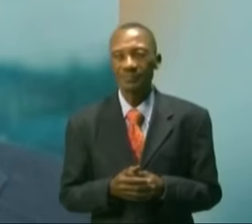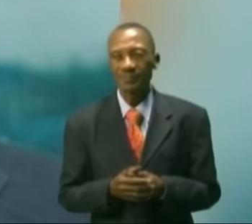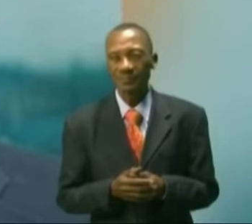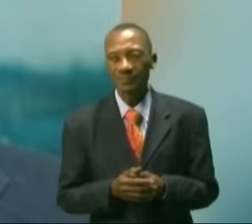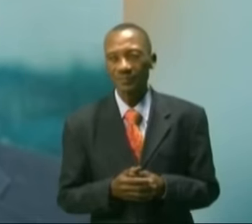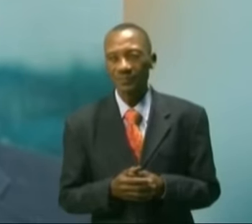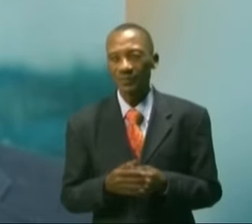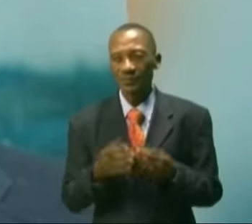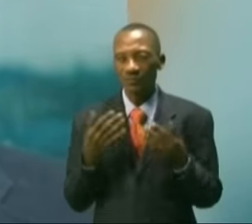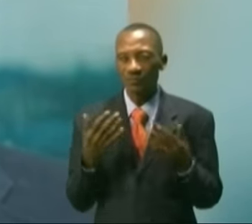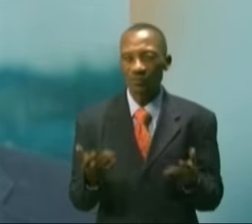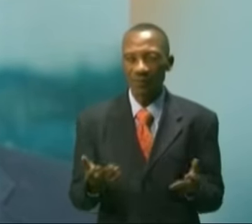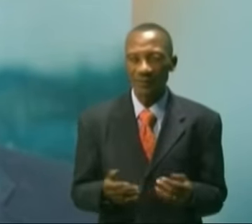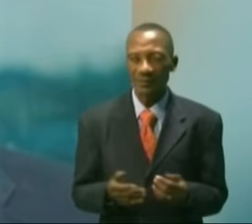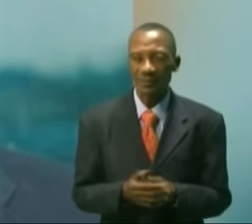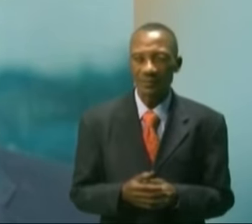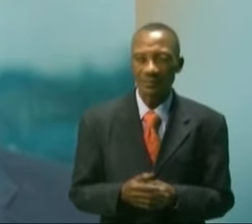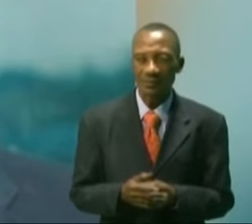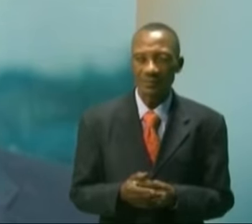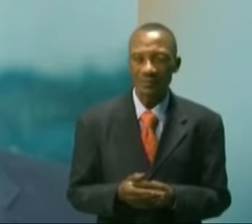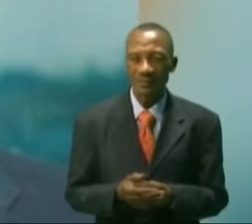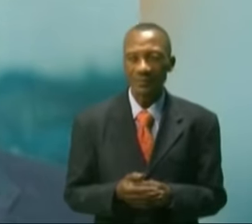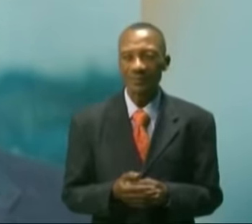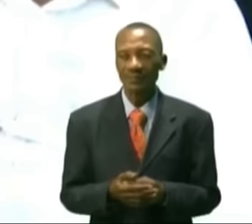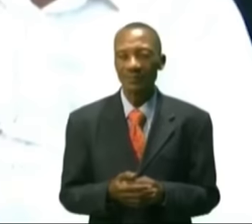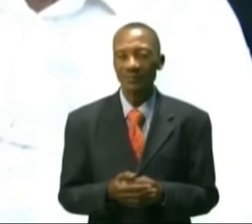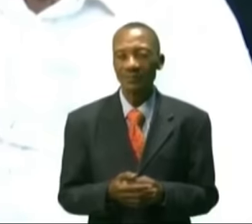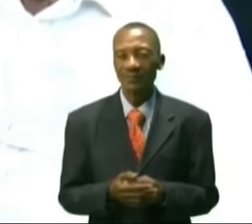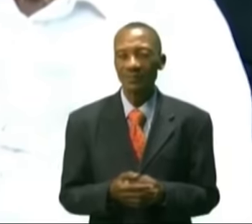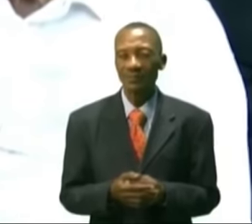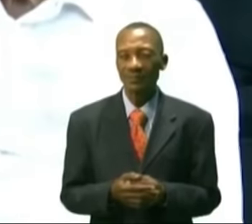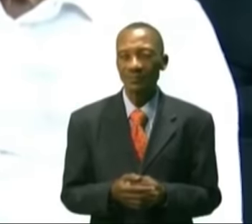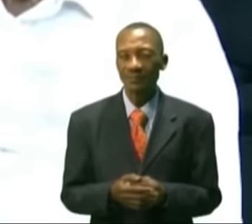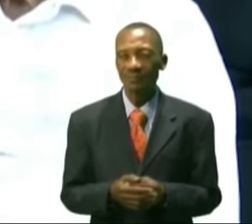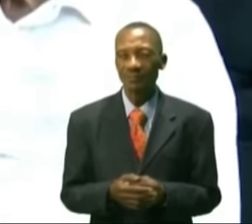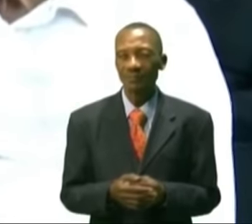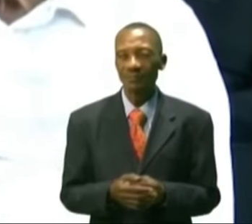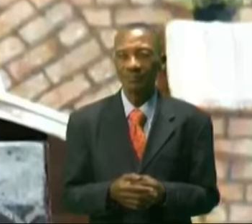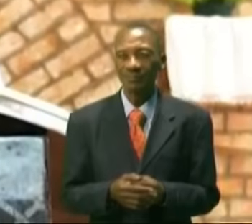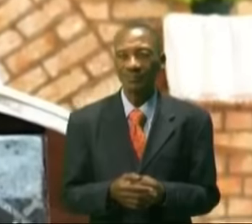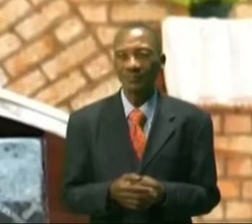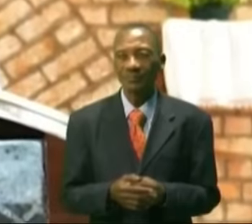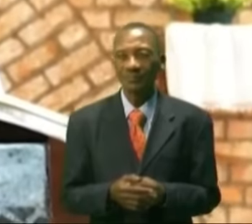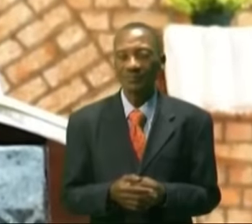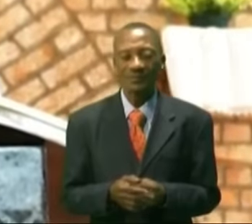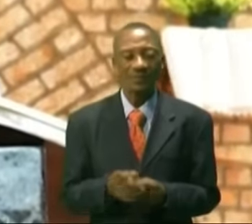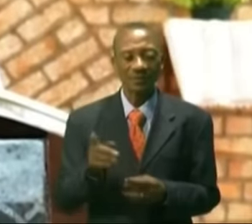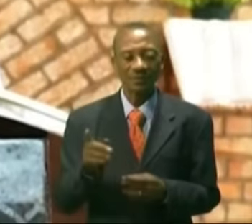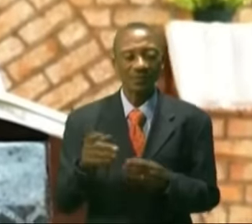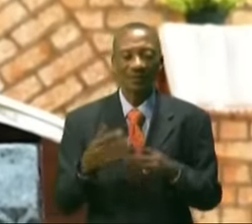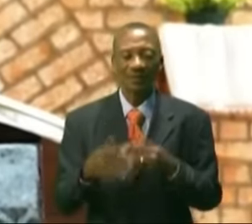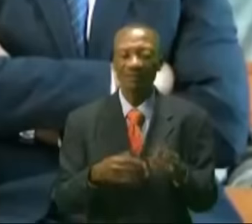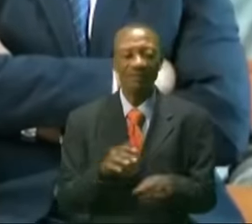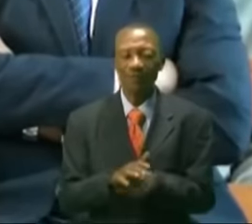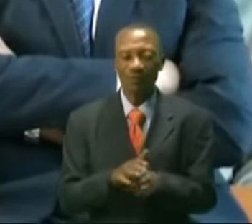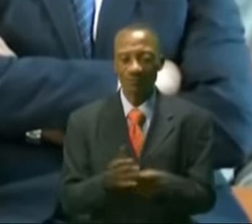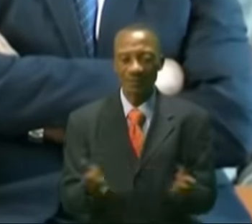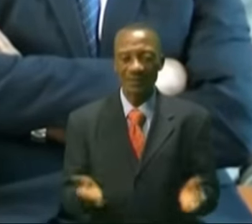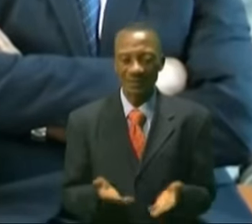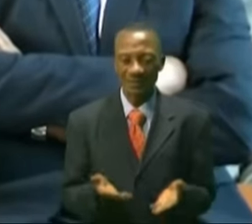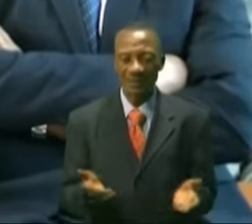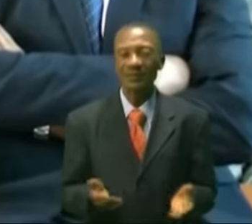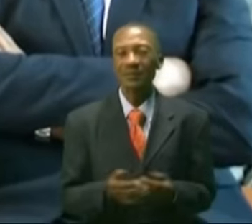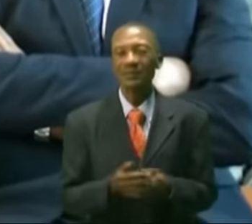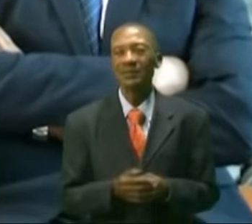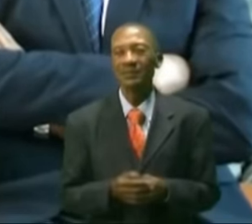Tout-Puissant, le Créateur, notre Père Céleste. Il est le temps et son maître. Ses voix sont insondables. Une messe de